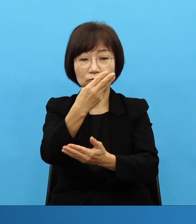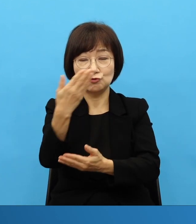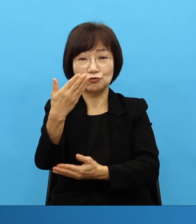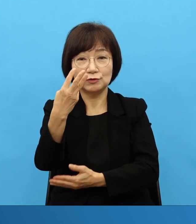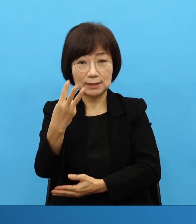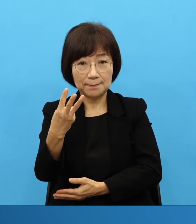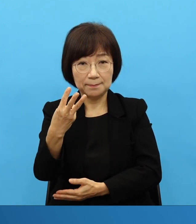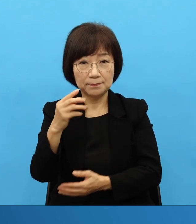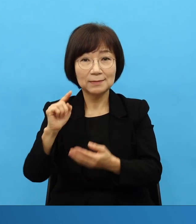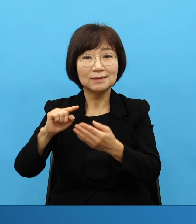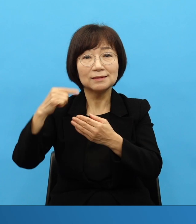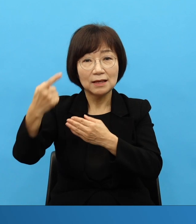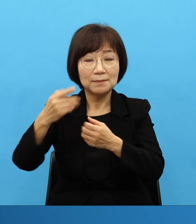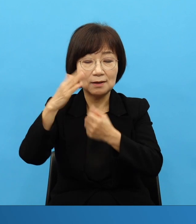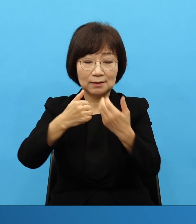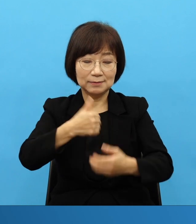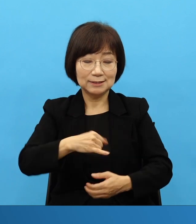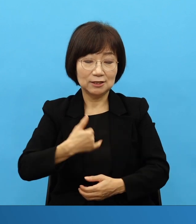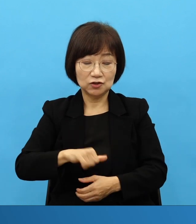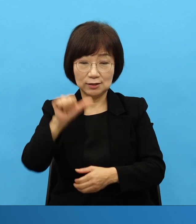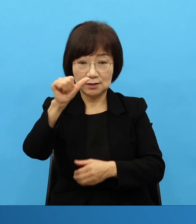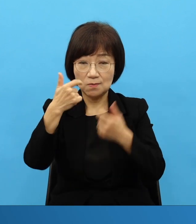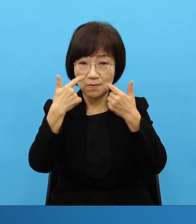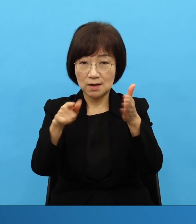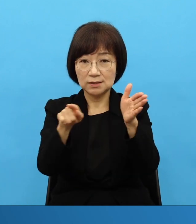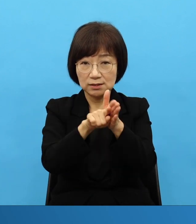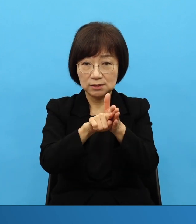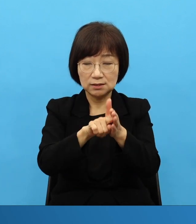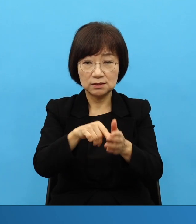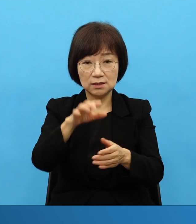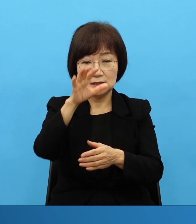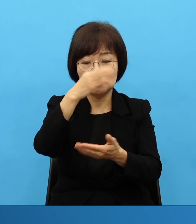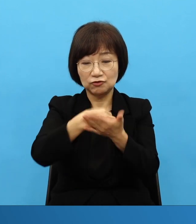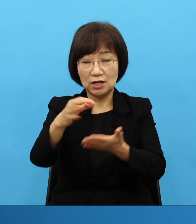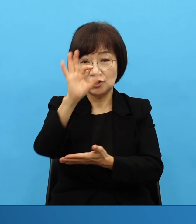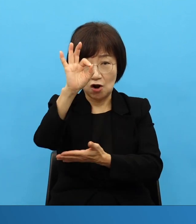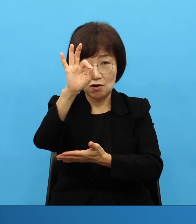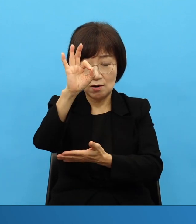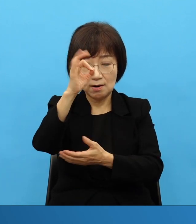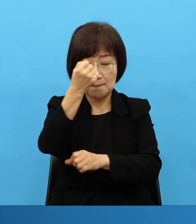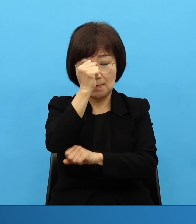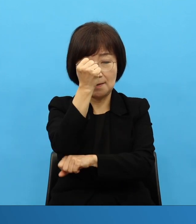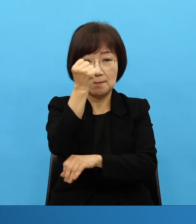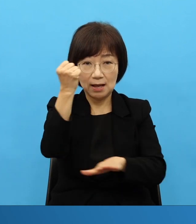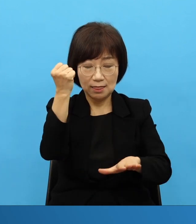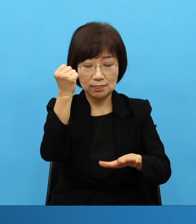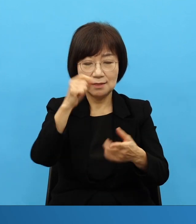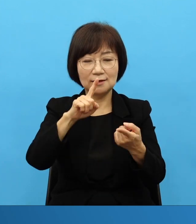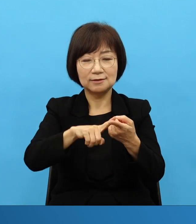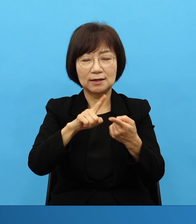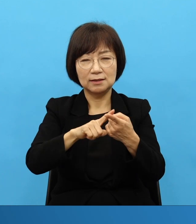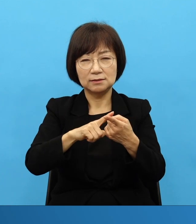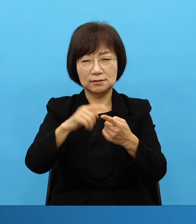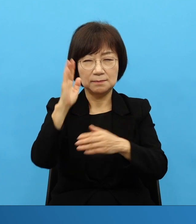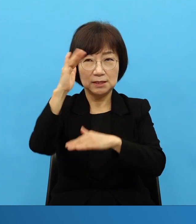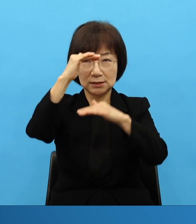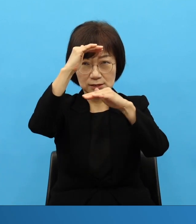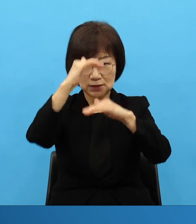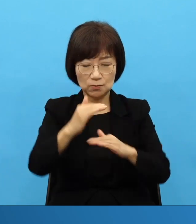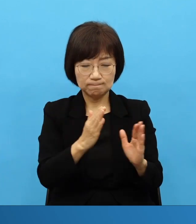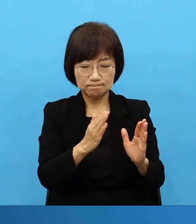하나님 자녀의 5가지 확신, 10가지 발판 등 7대 여정에 대한 메시지가 차례로 정리되어